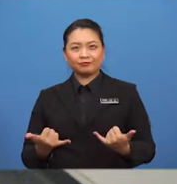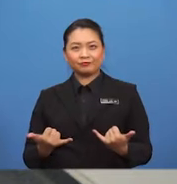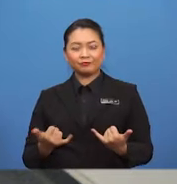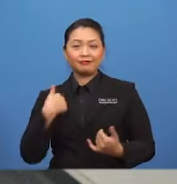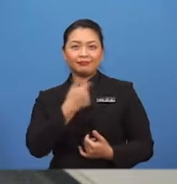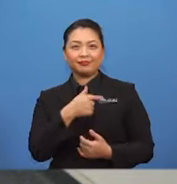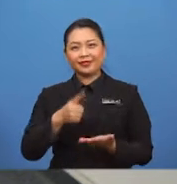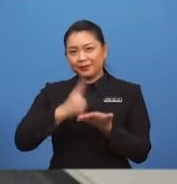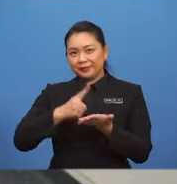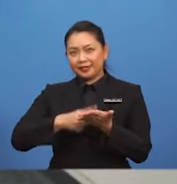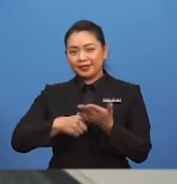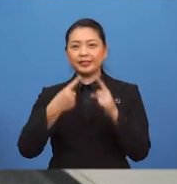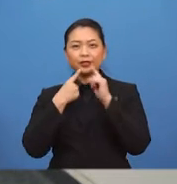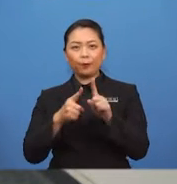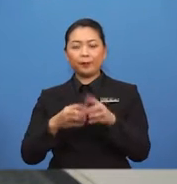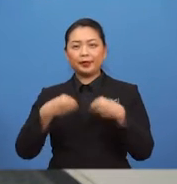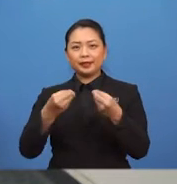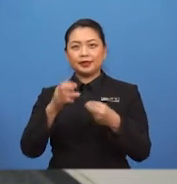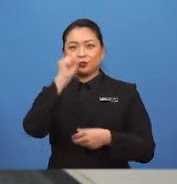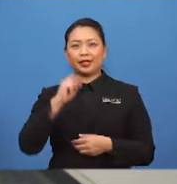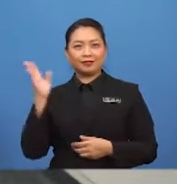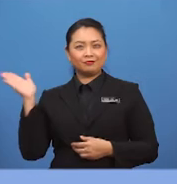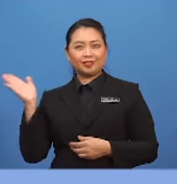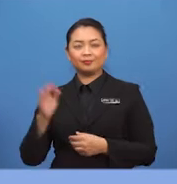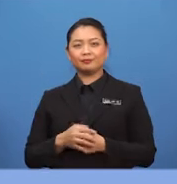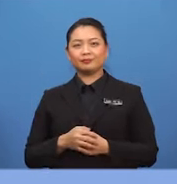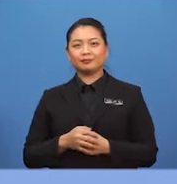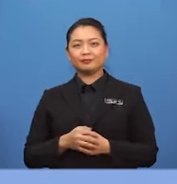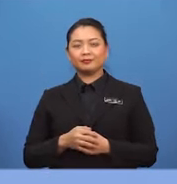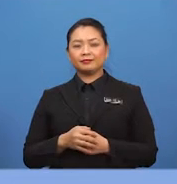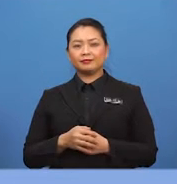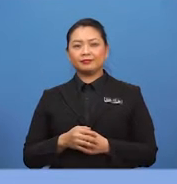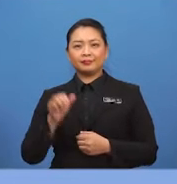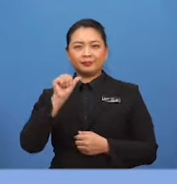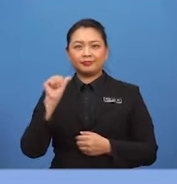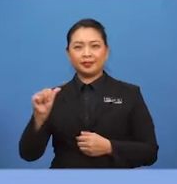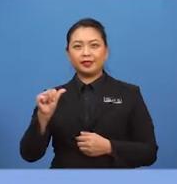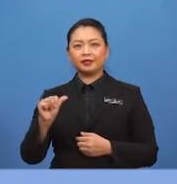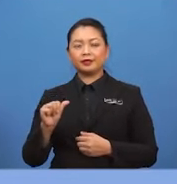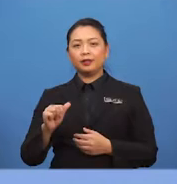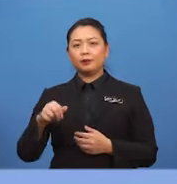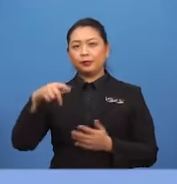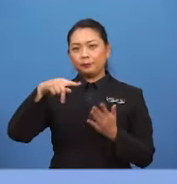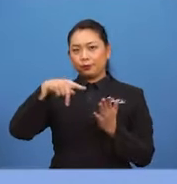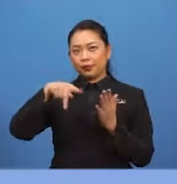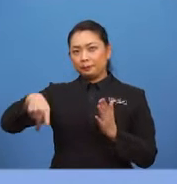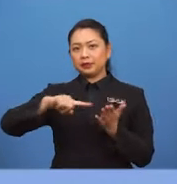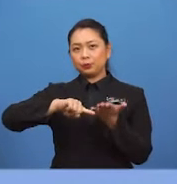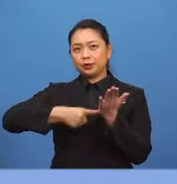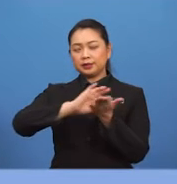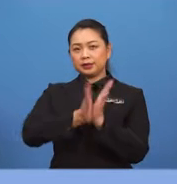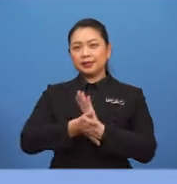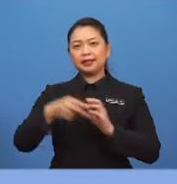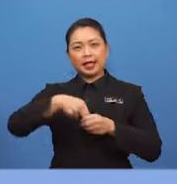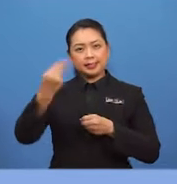Sekarang, kita bincangkan jawapan bagi soalan ini. Jawapan bagi soalan A ialah polimer